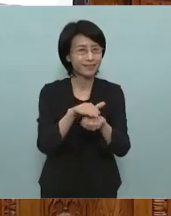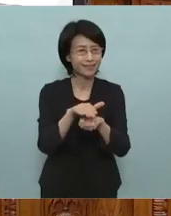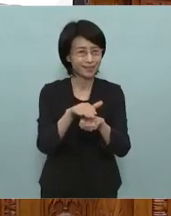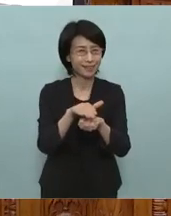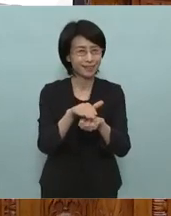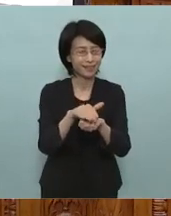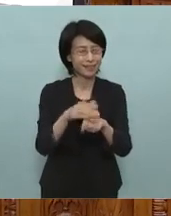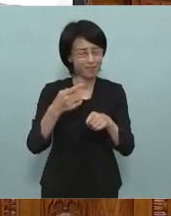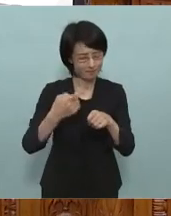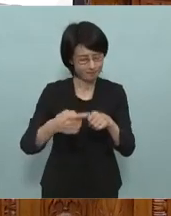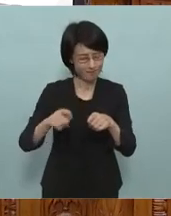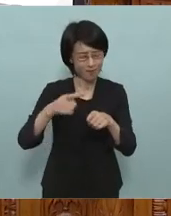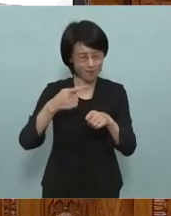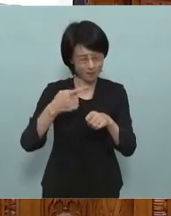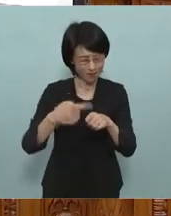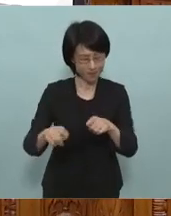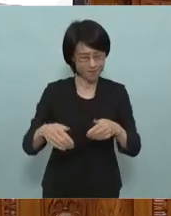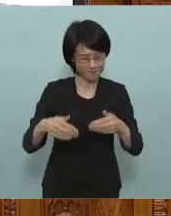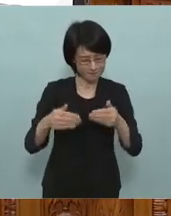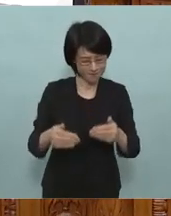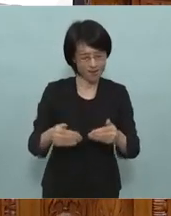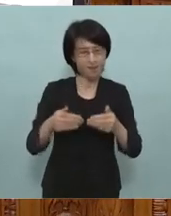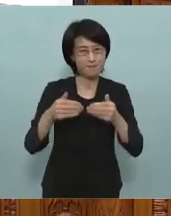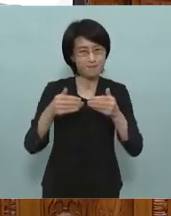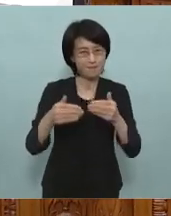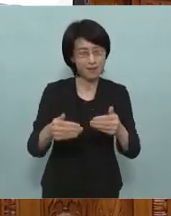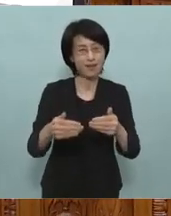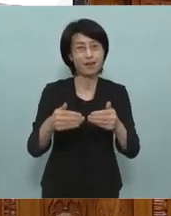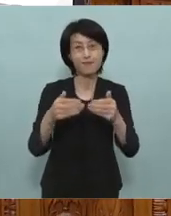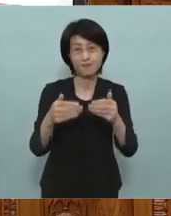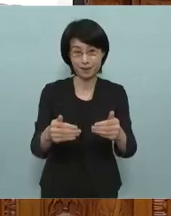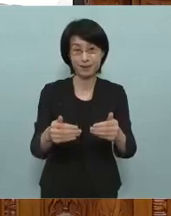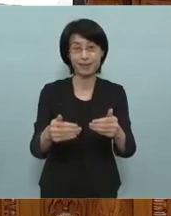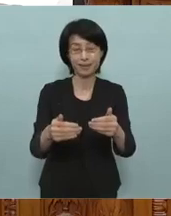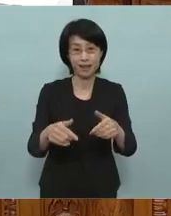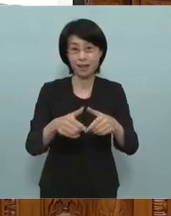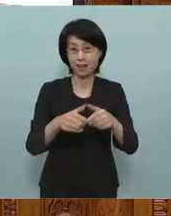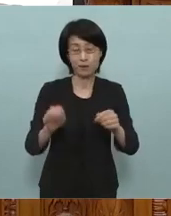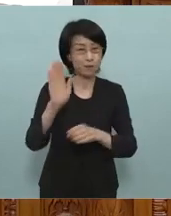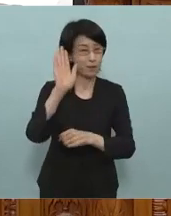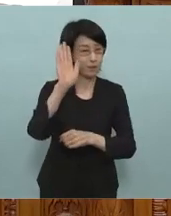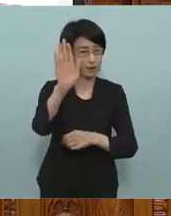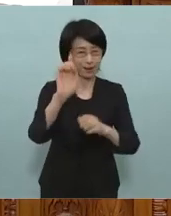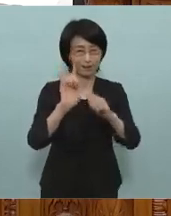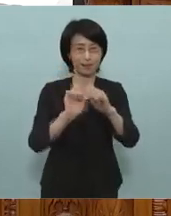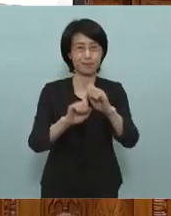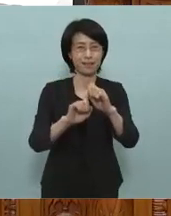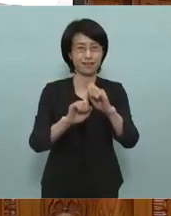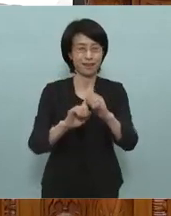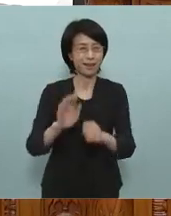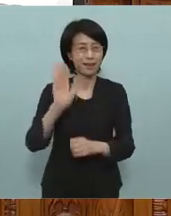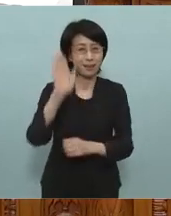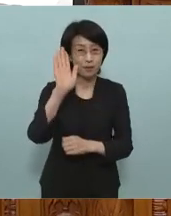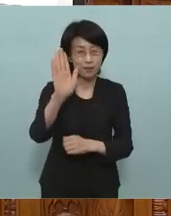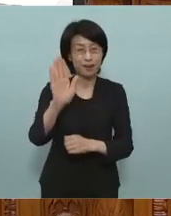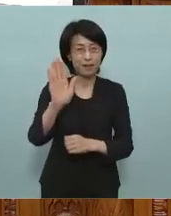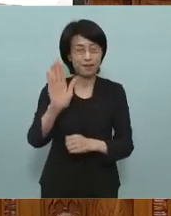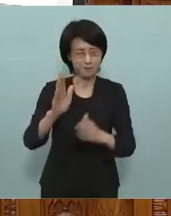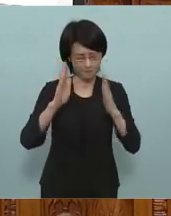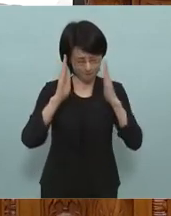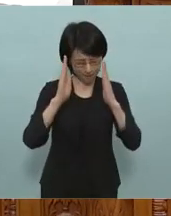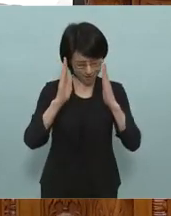制度を一歩一歩前に向かって歩んでいくこの国の未来のためにこれからも